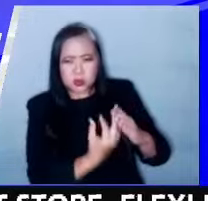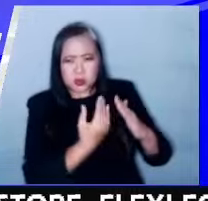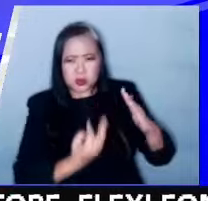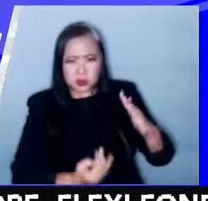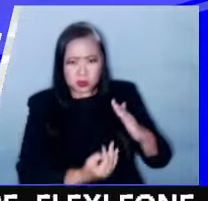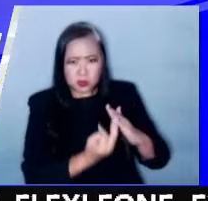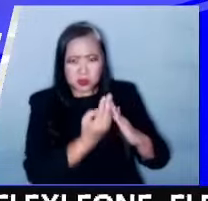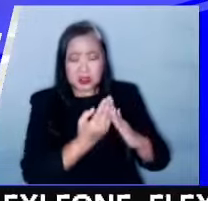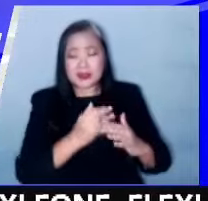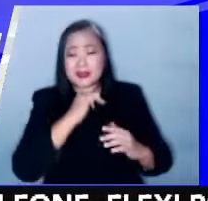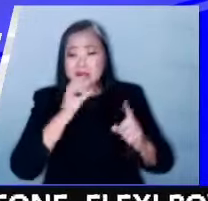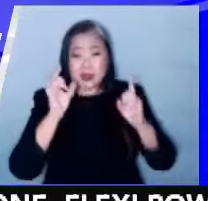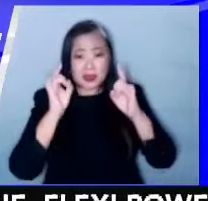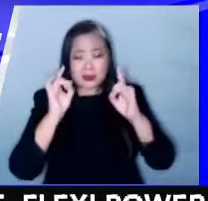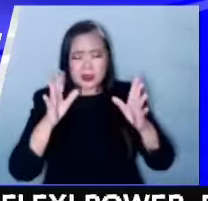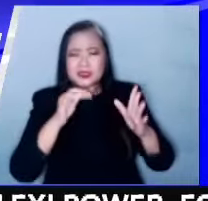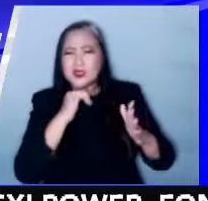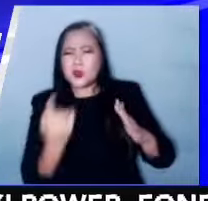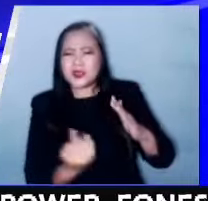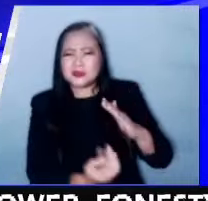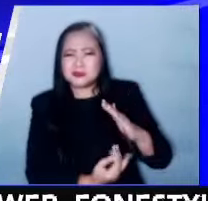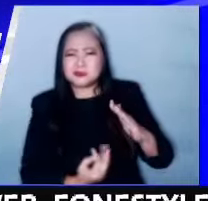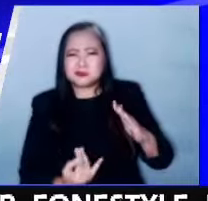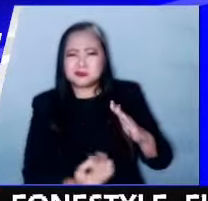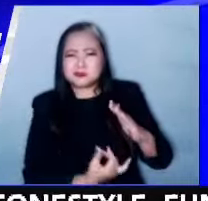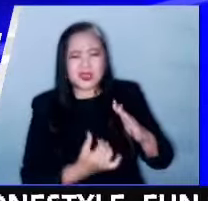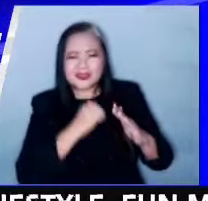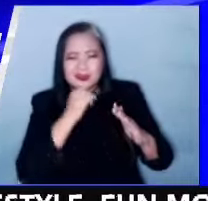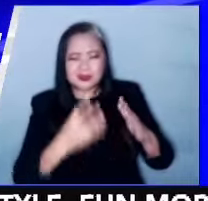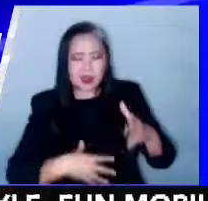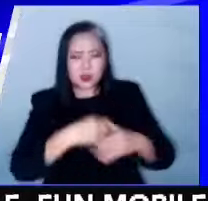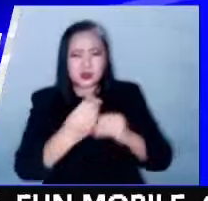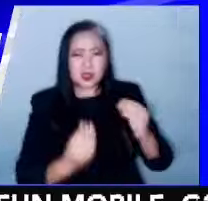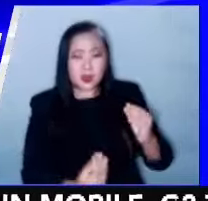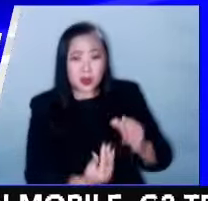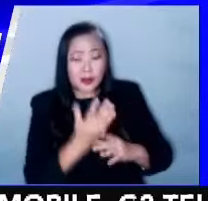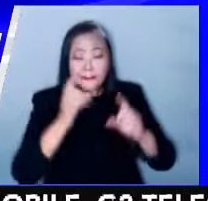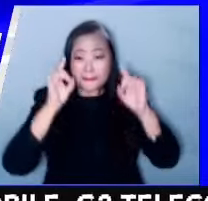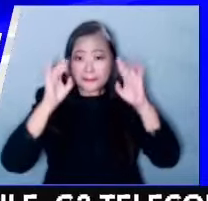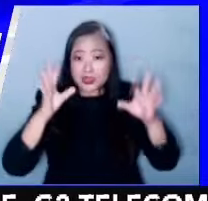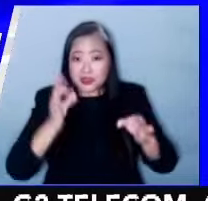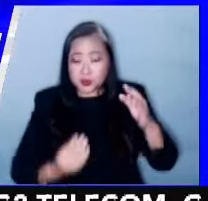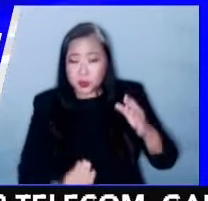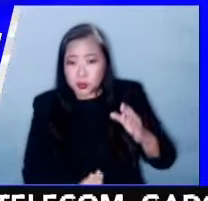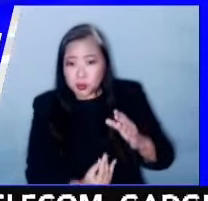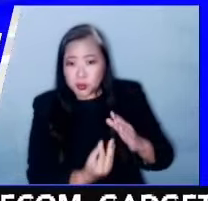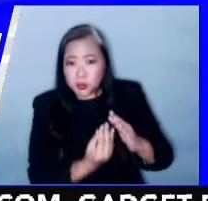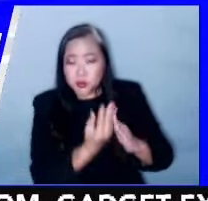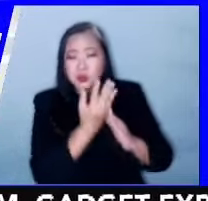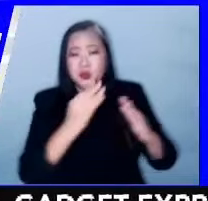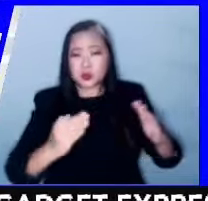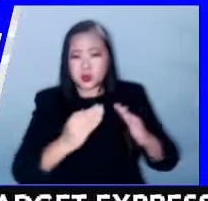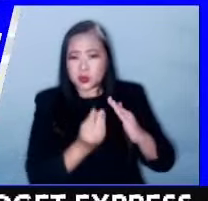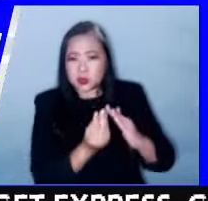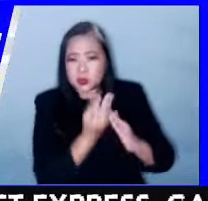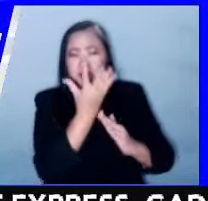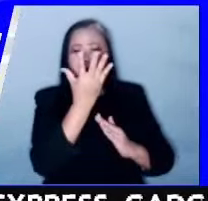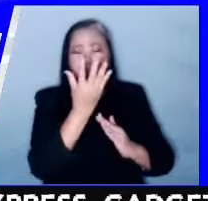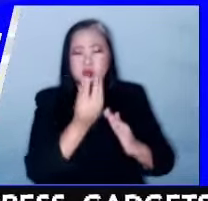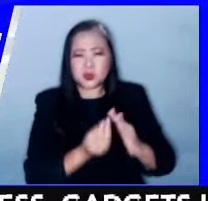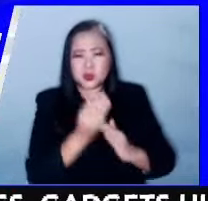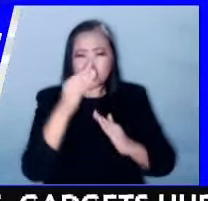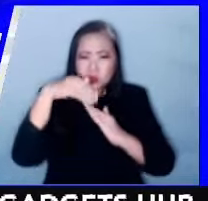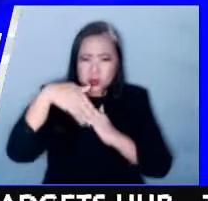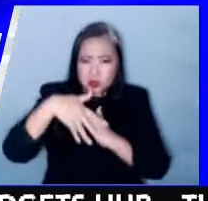ilalim lamang at hindi na ito lalabas maging peligro lang ito kung ang magma ay lalabas sa bunganga ng vulkan at dadaloy sa dalisdis ng bulkan